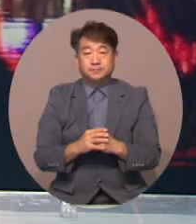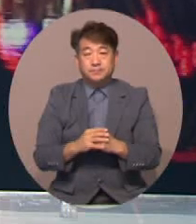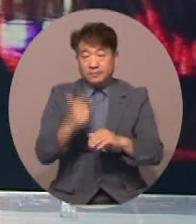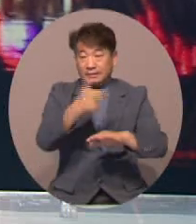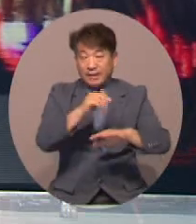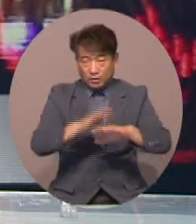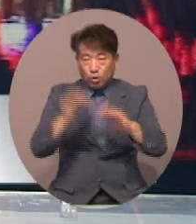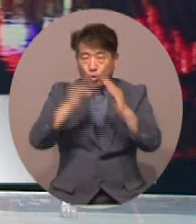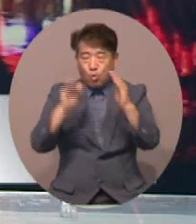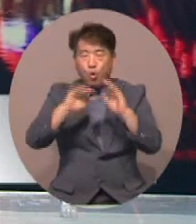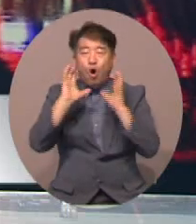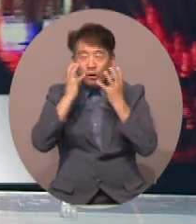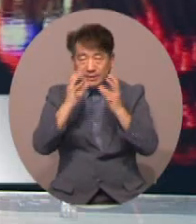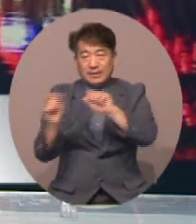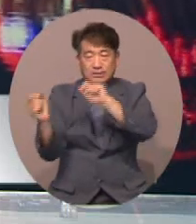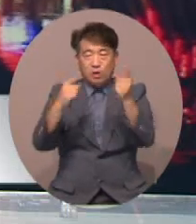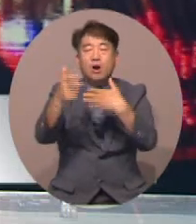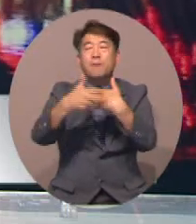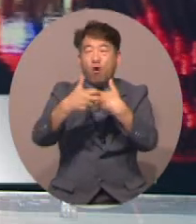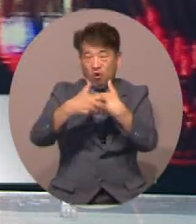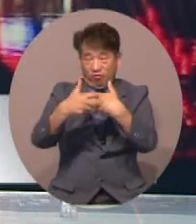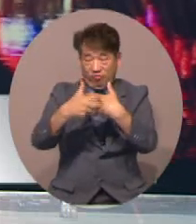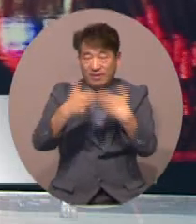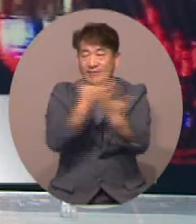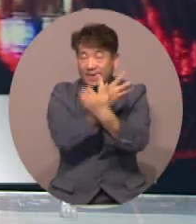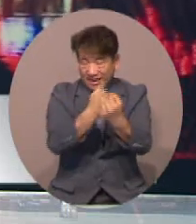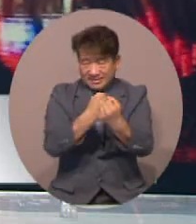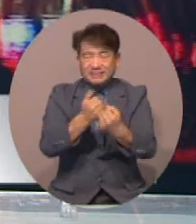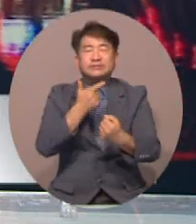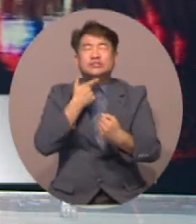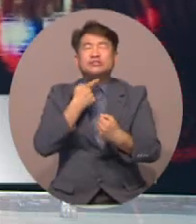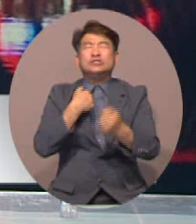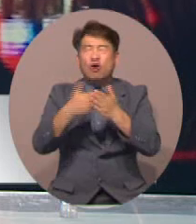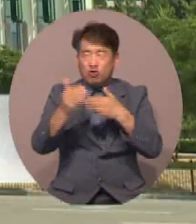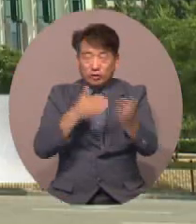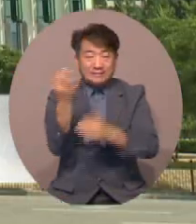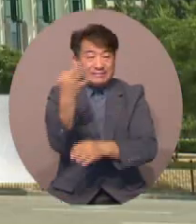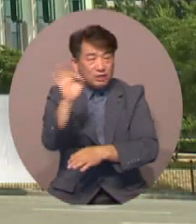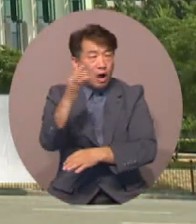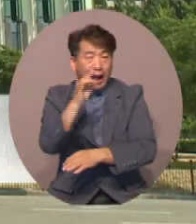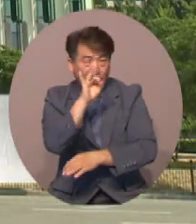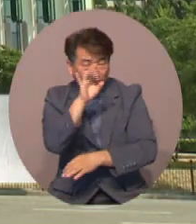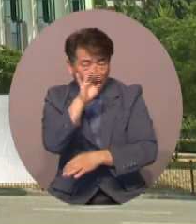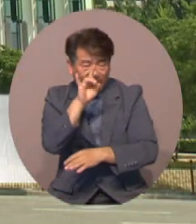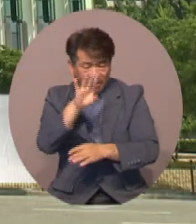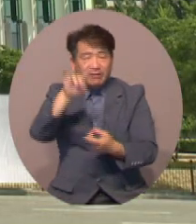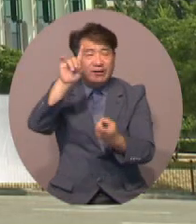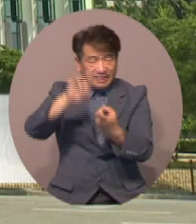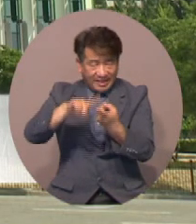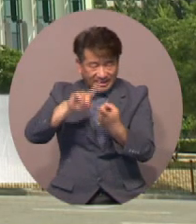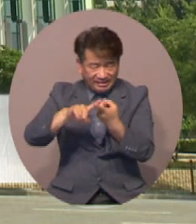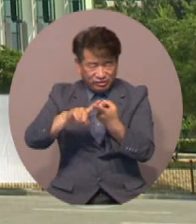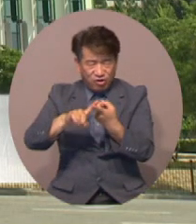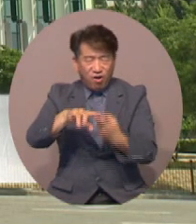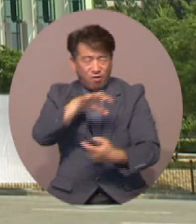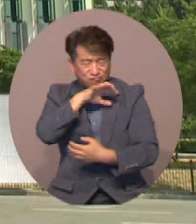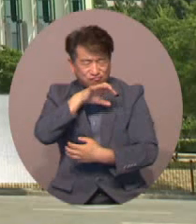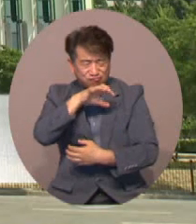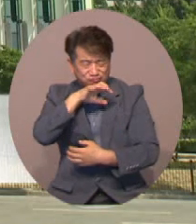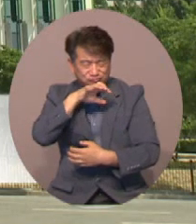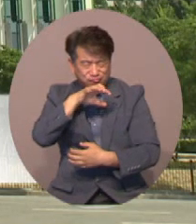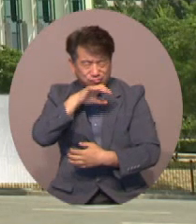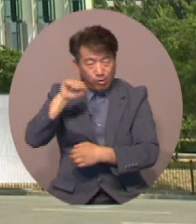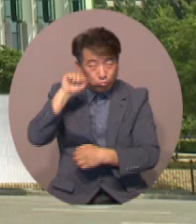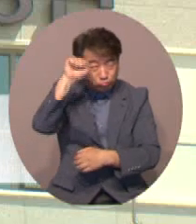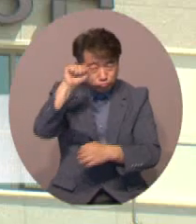대전 공공 어린이 재활병원 직원들이 계약직 경력을 인정하지 않는 차별 시장을 요구 중인 가운데 보건 의료 노조가 대책이